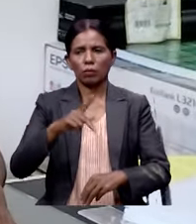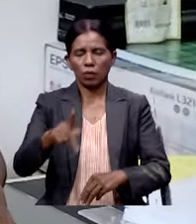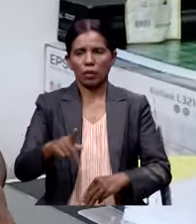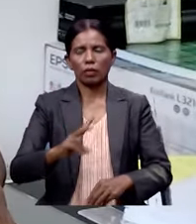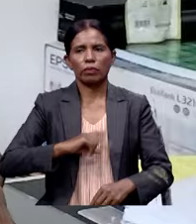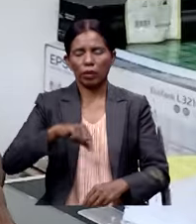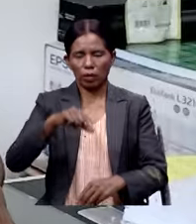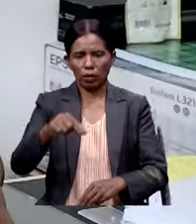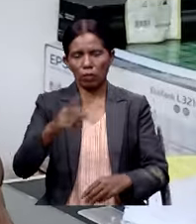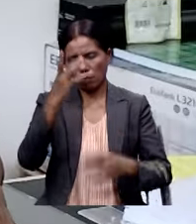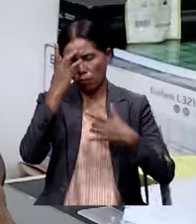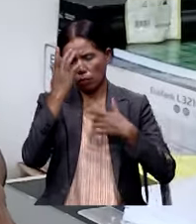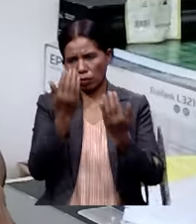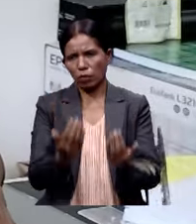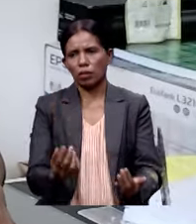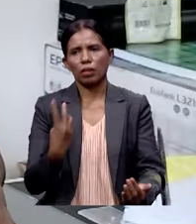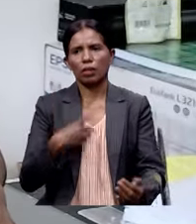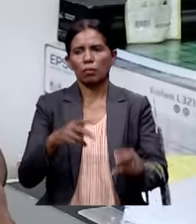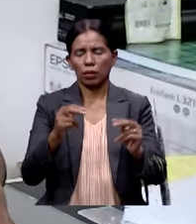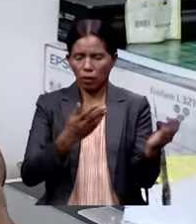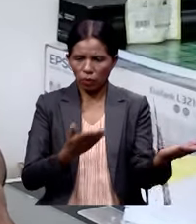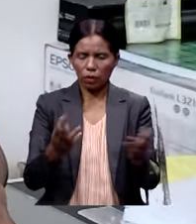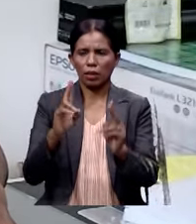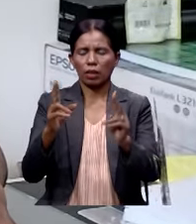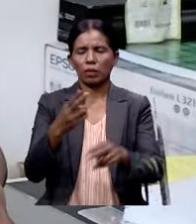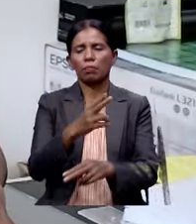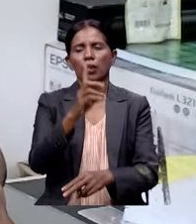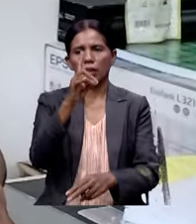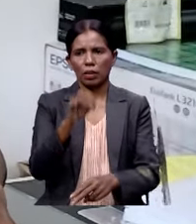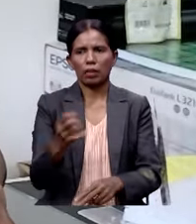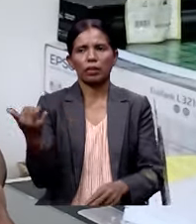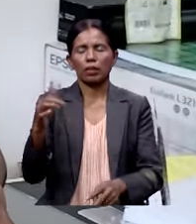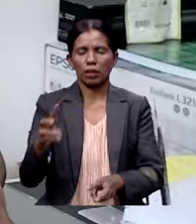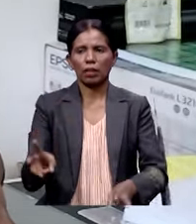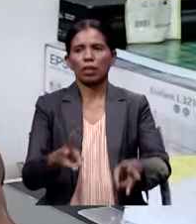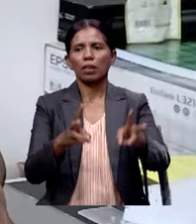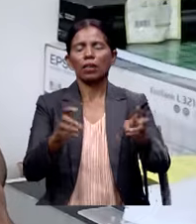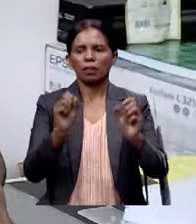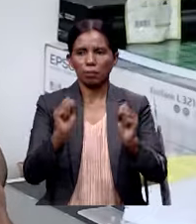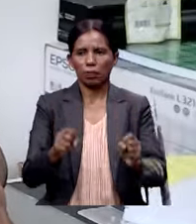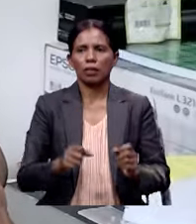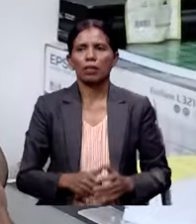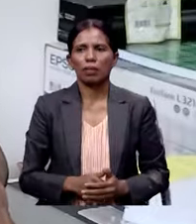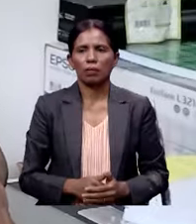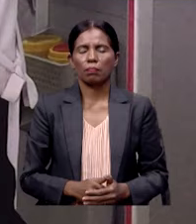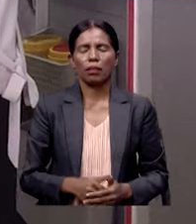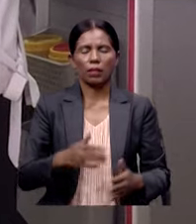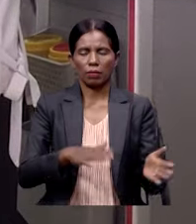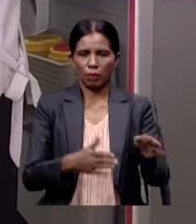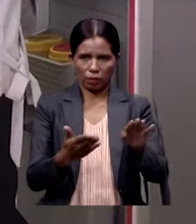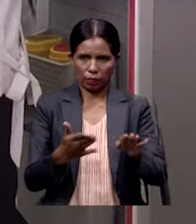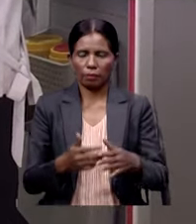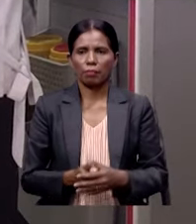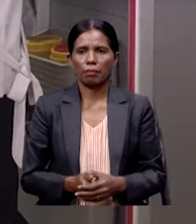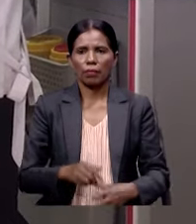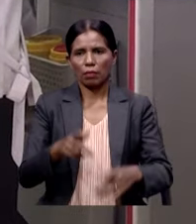vike ke maine grave teves so ite precisa haru kalares badile ne dala rumo mas ira iha dalan klarana sira bele iskotu. Paciente